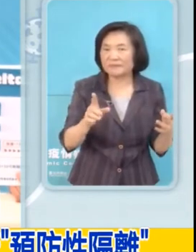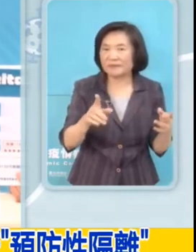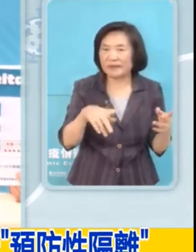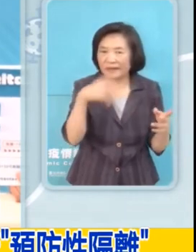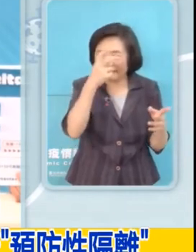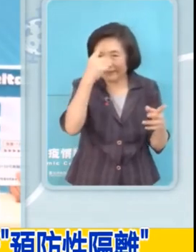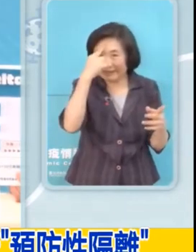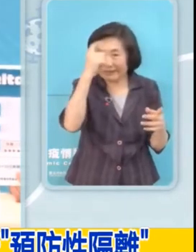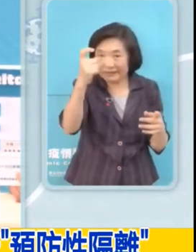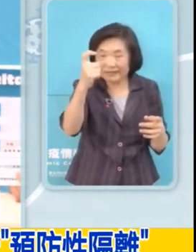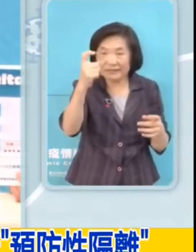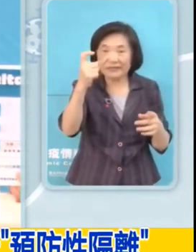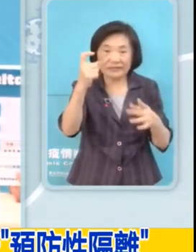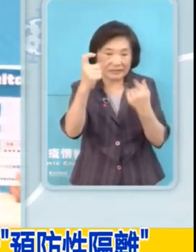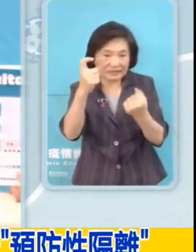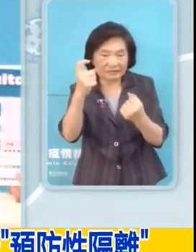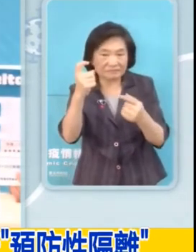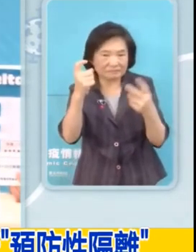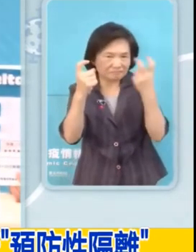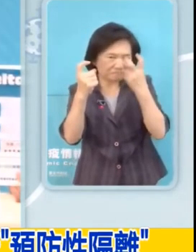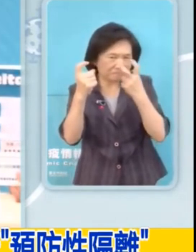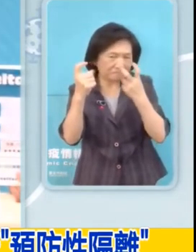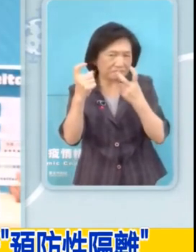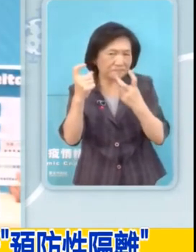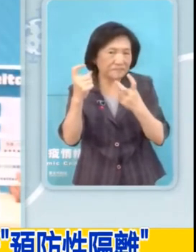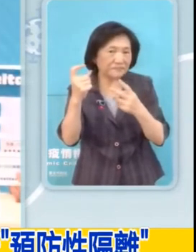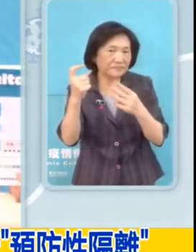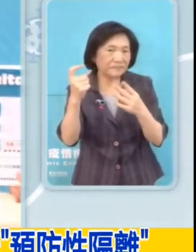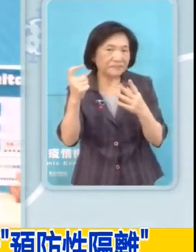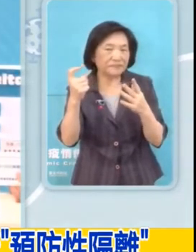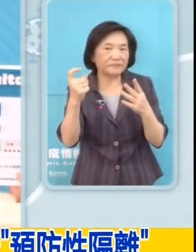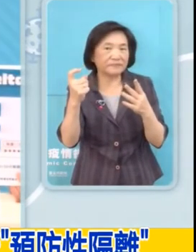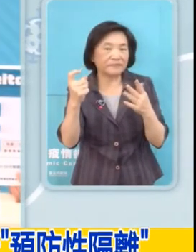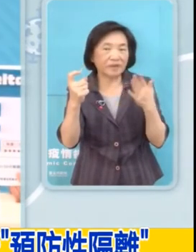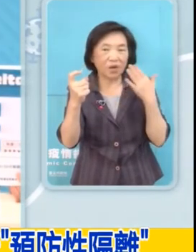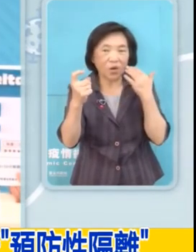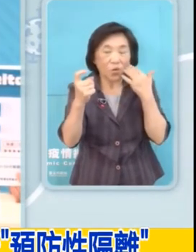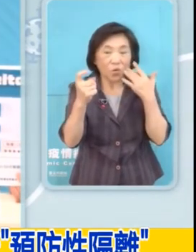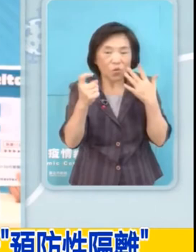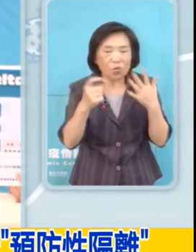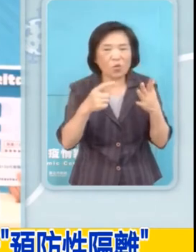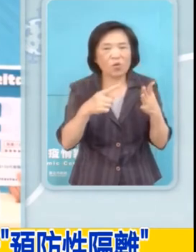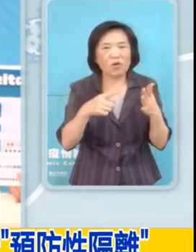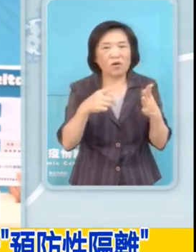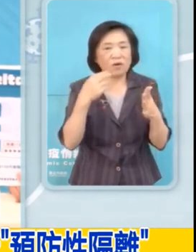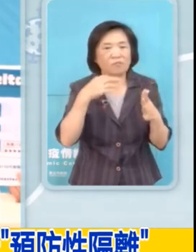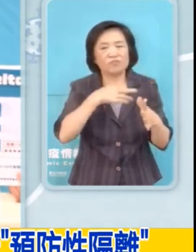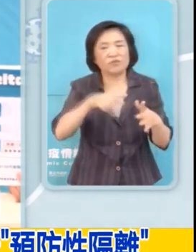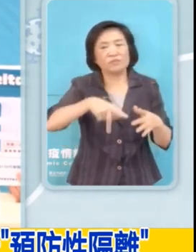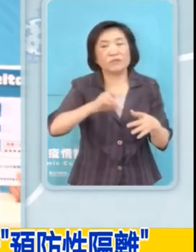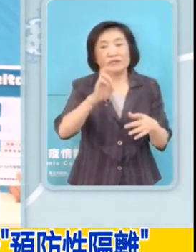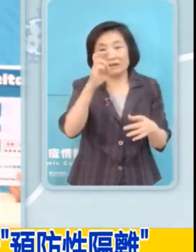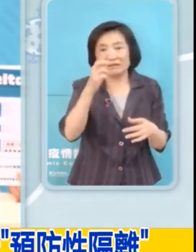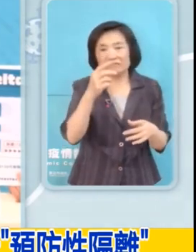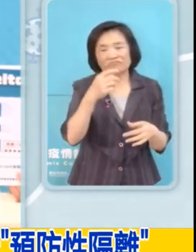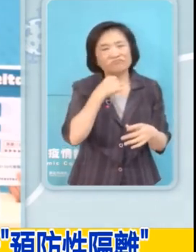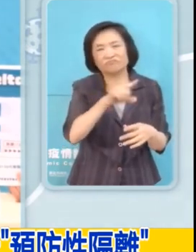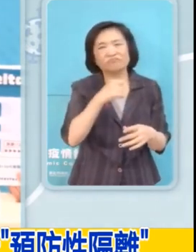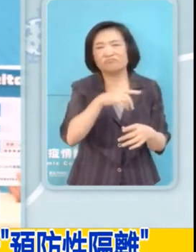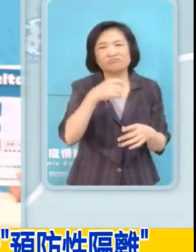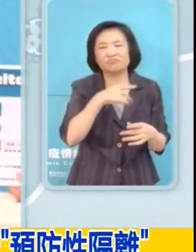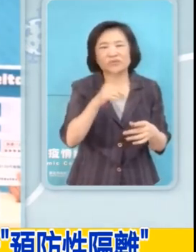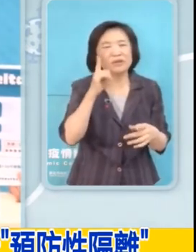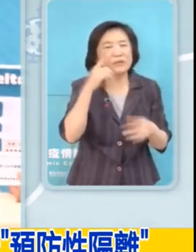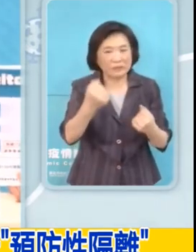看10天哦，啊如果那个不想做 PCR 再关7天哦，7天就给他